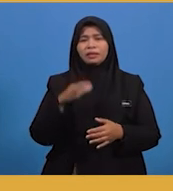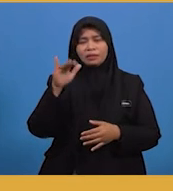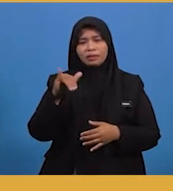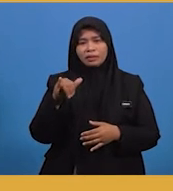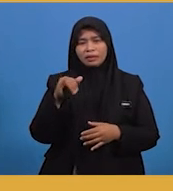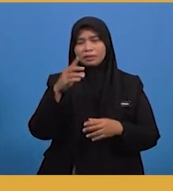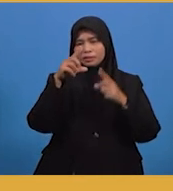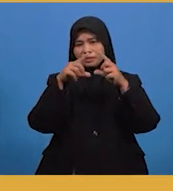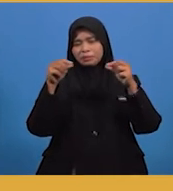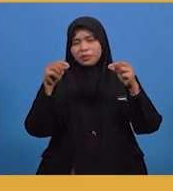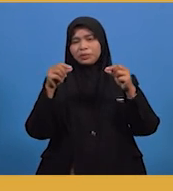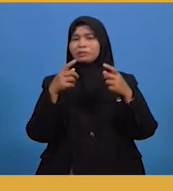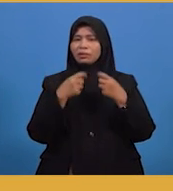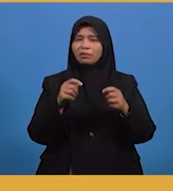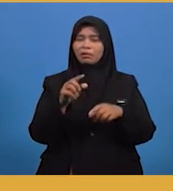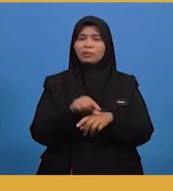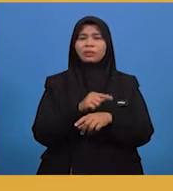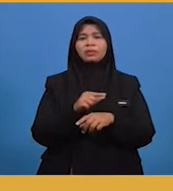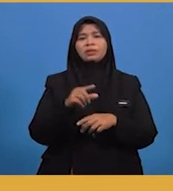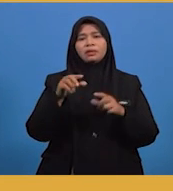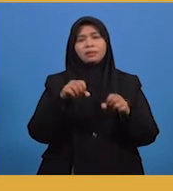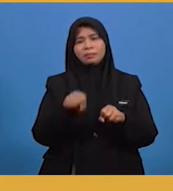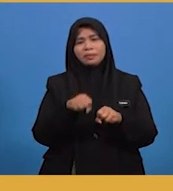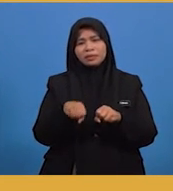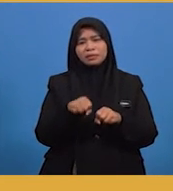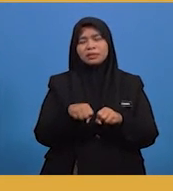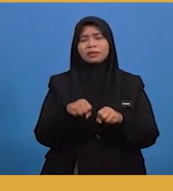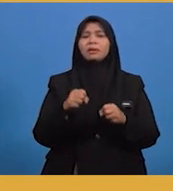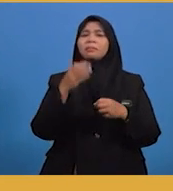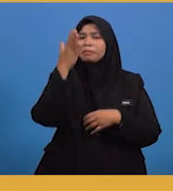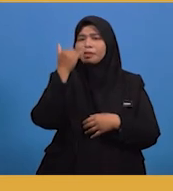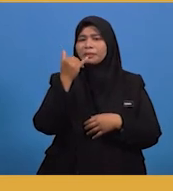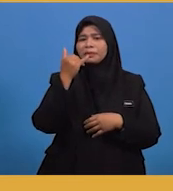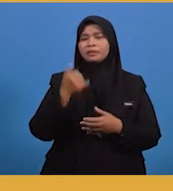Ya, Jepun telah menggunakan basikal. Mengapa?